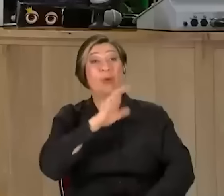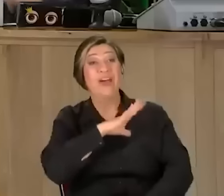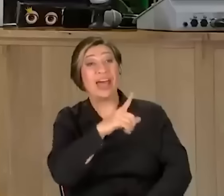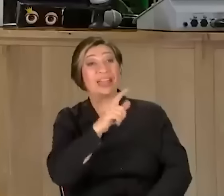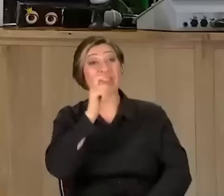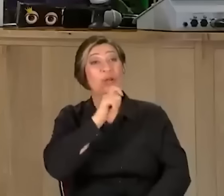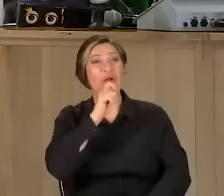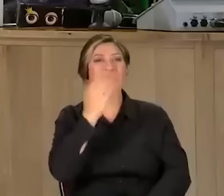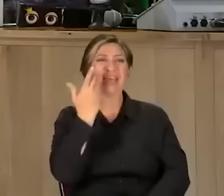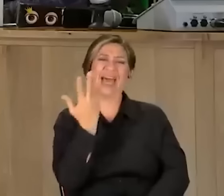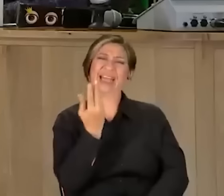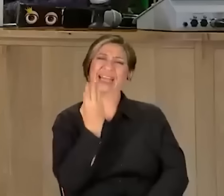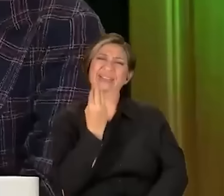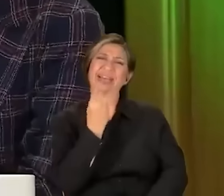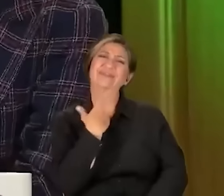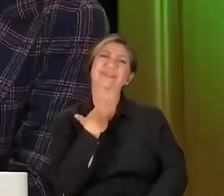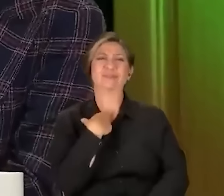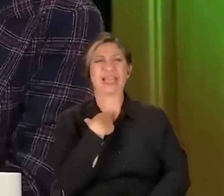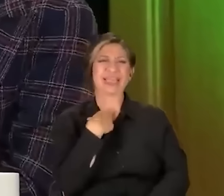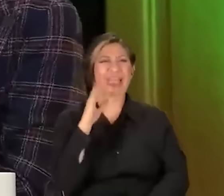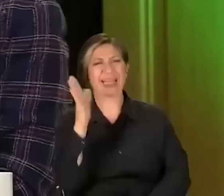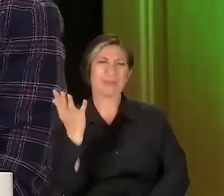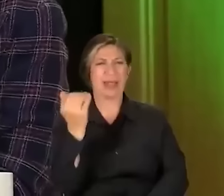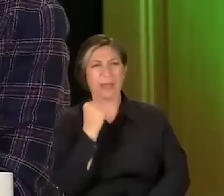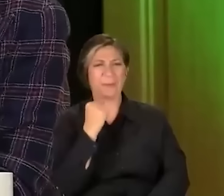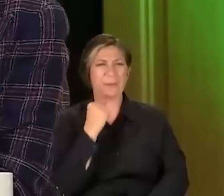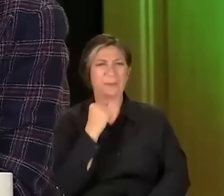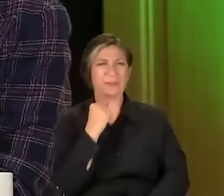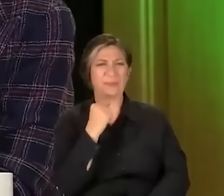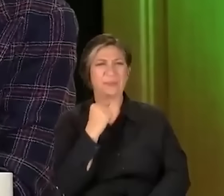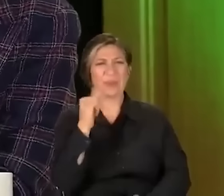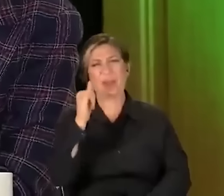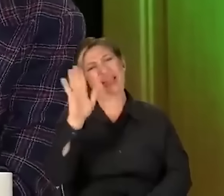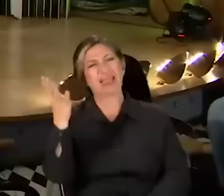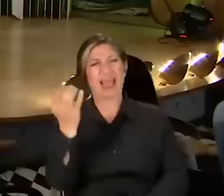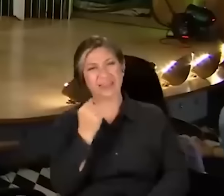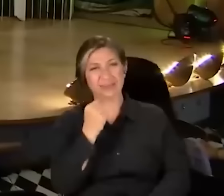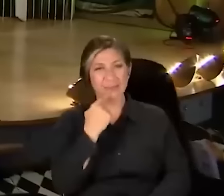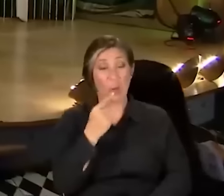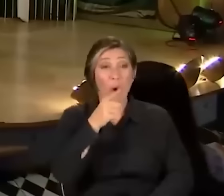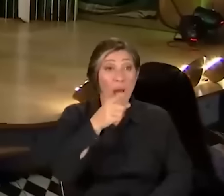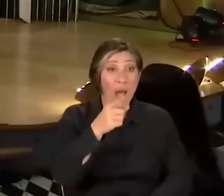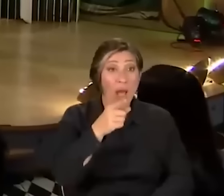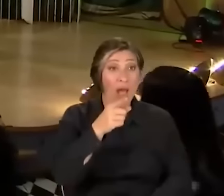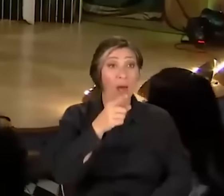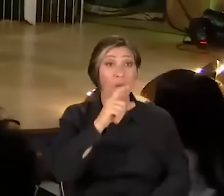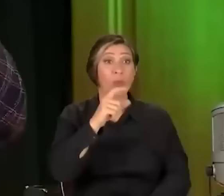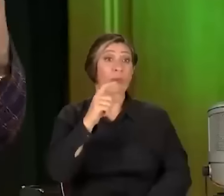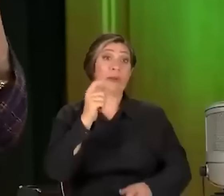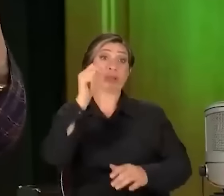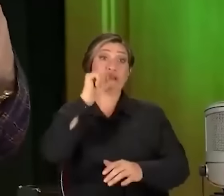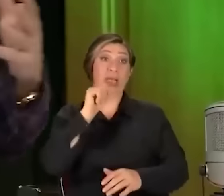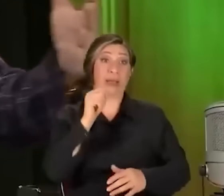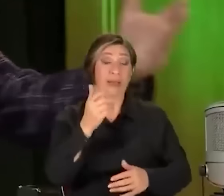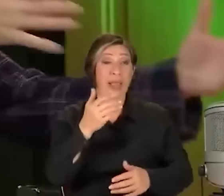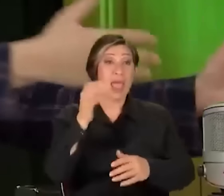reklamı çıktı. Ay ne güzel dondurma. Ya hadi çocuklar gidin de bakkaldan şu dondurmaya. O ne? Değil mi?